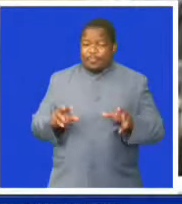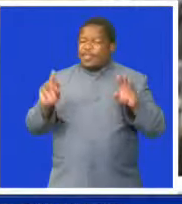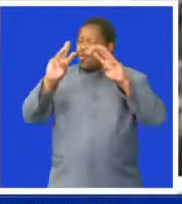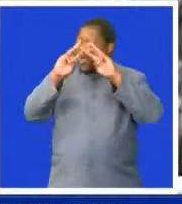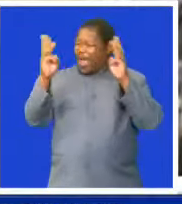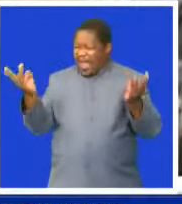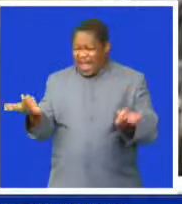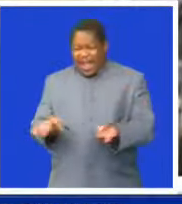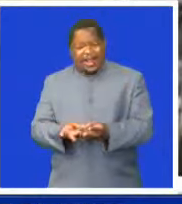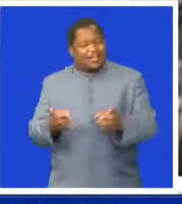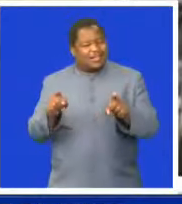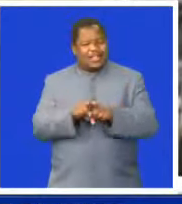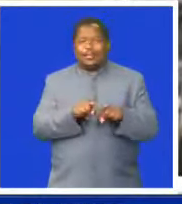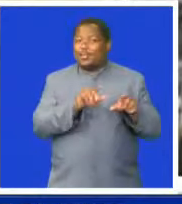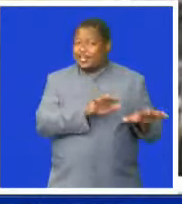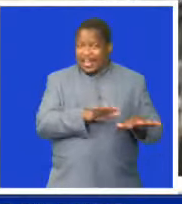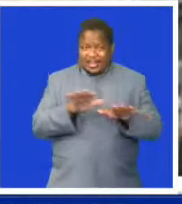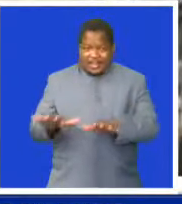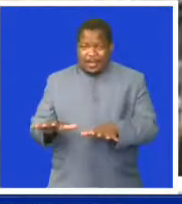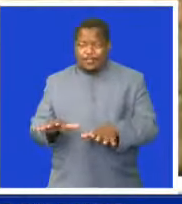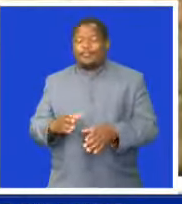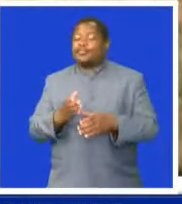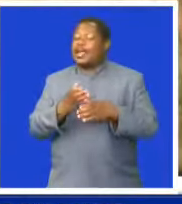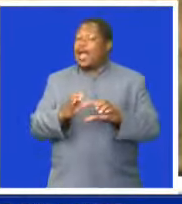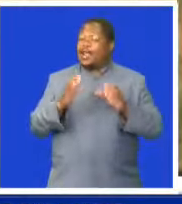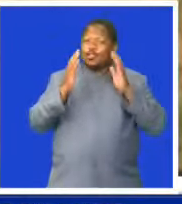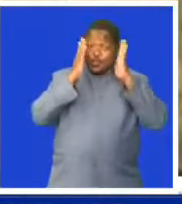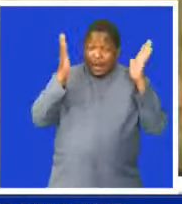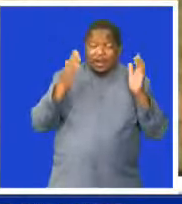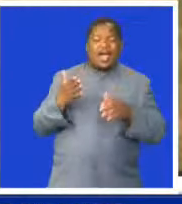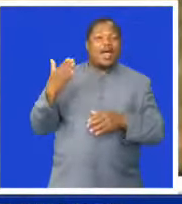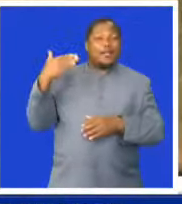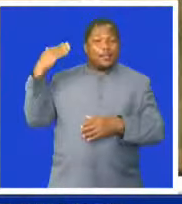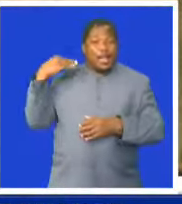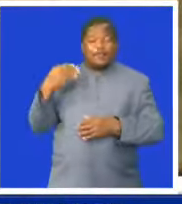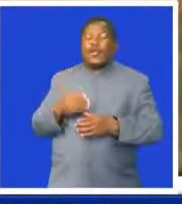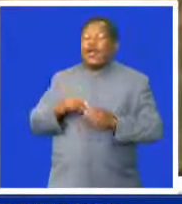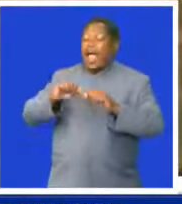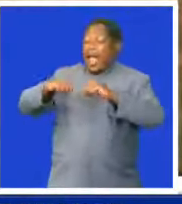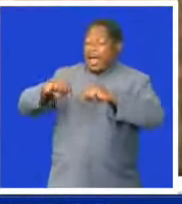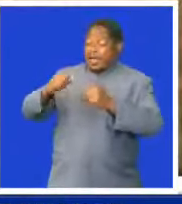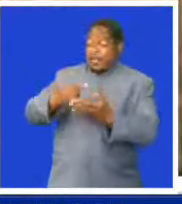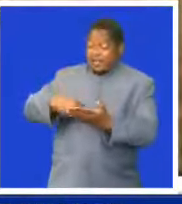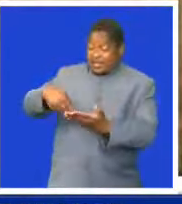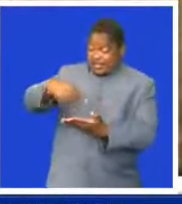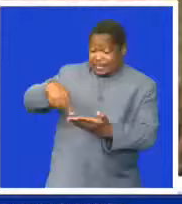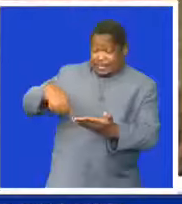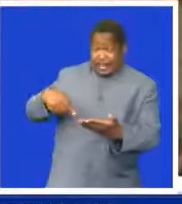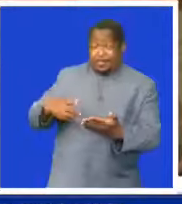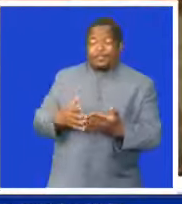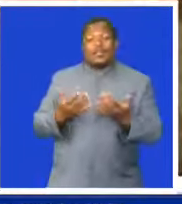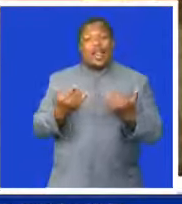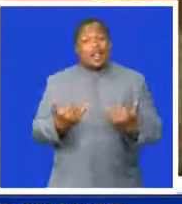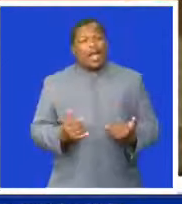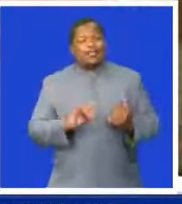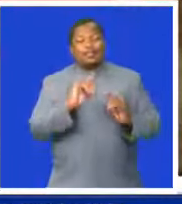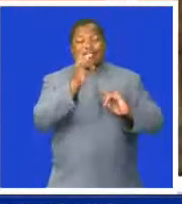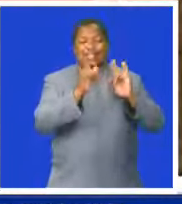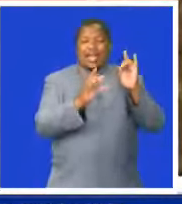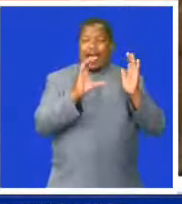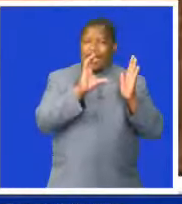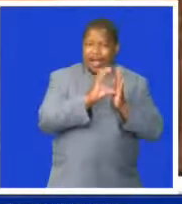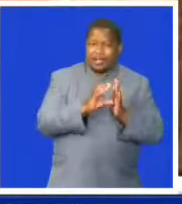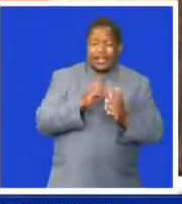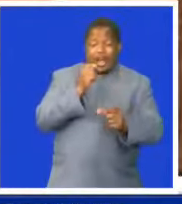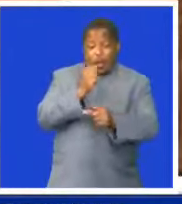So sibambisa nathi hulumende ngalelo hlangothi. Lo msebenzi uhambelana nemkhankaso lowasukumiswa ngundvunankhulu welive wekuthi